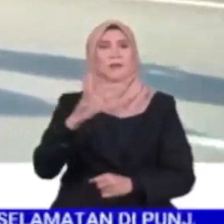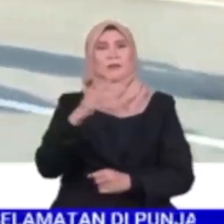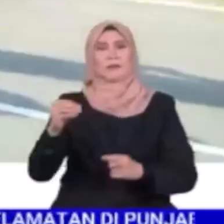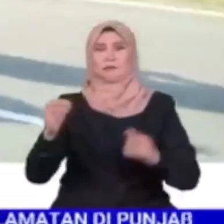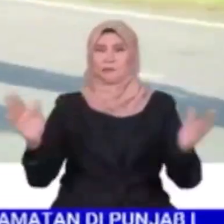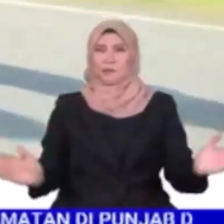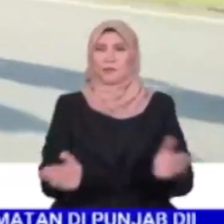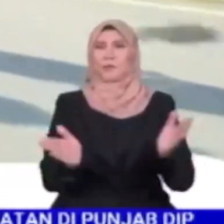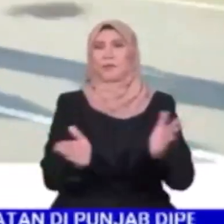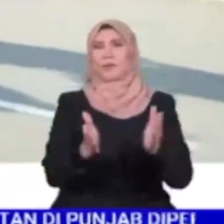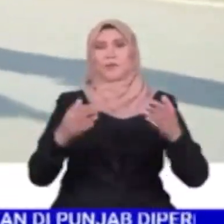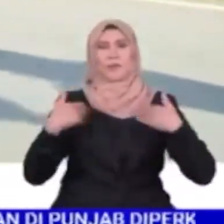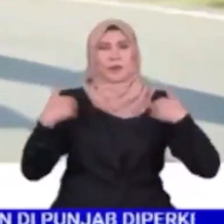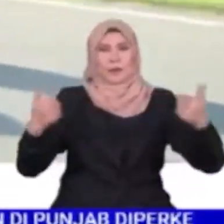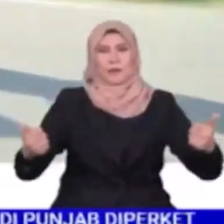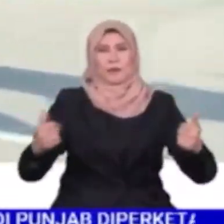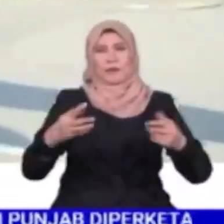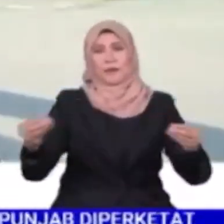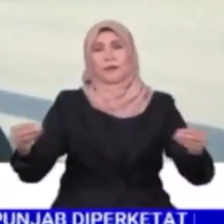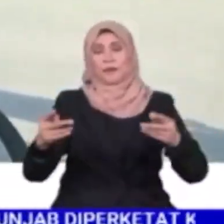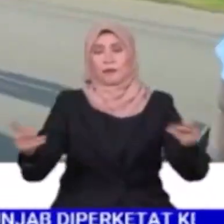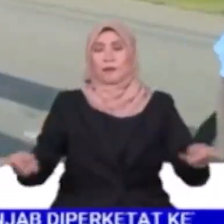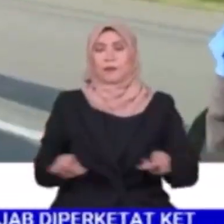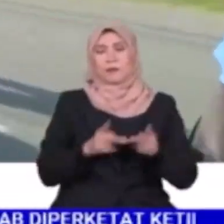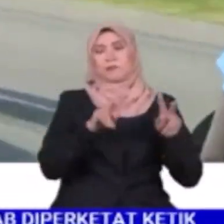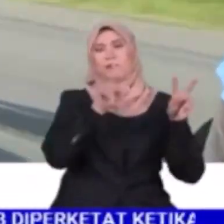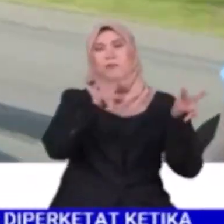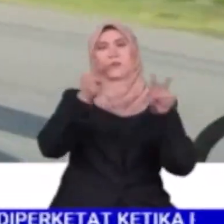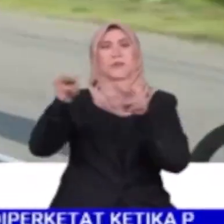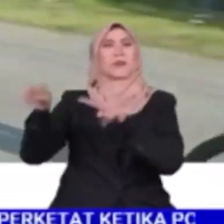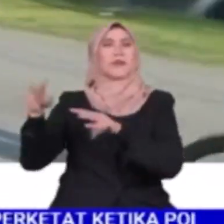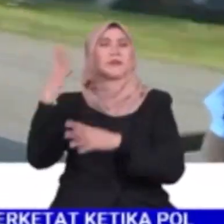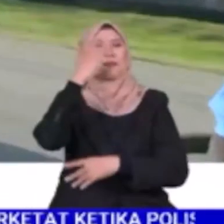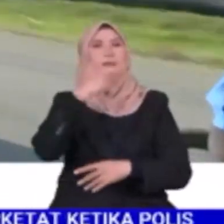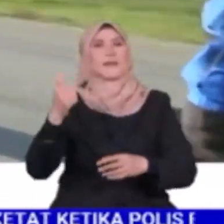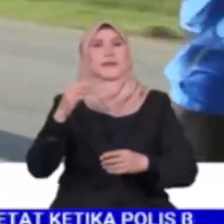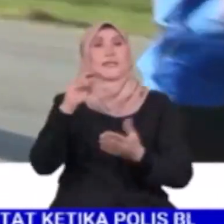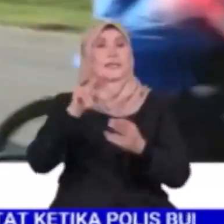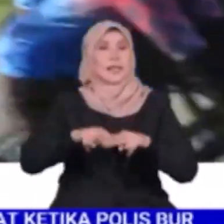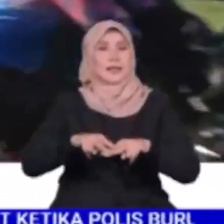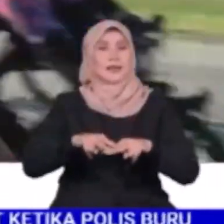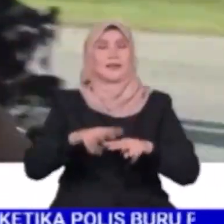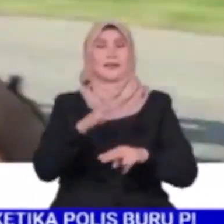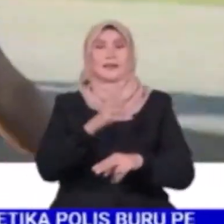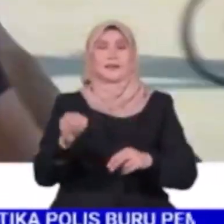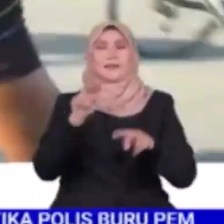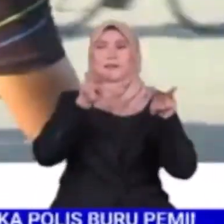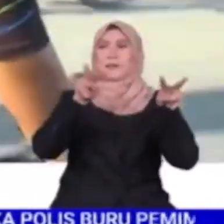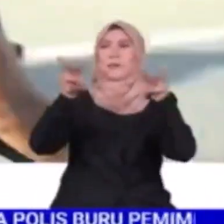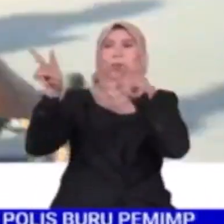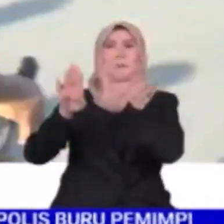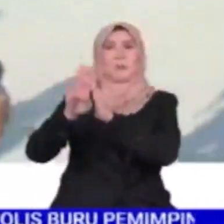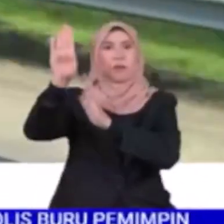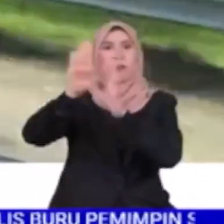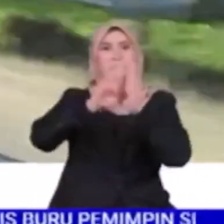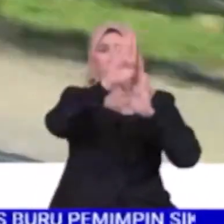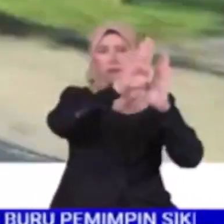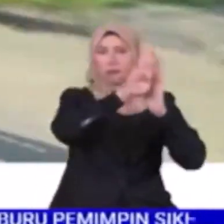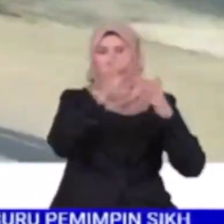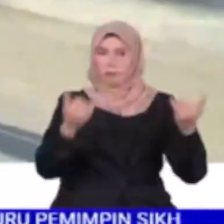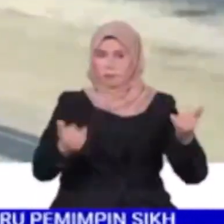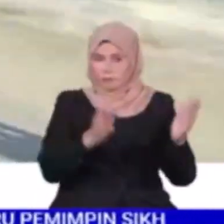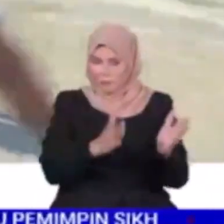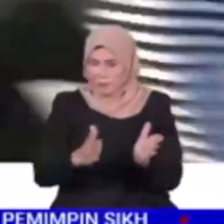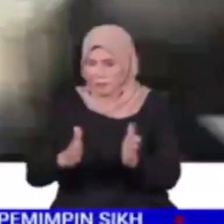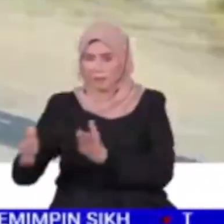gaya hidup sihat dan mempromosi kawasan menarik serta bersejarah di Klang peserta juga menikmati pemandangan pembangunan infrastruktur